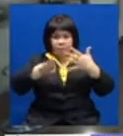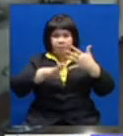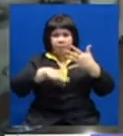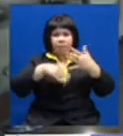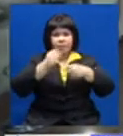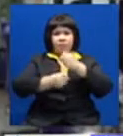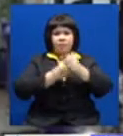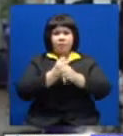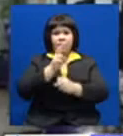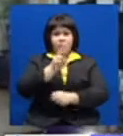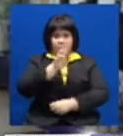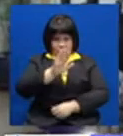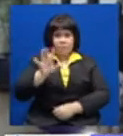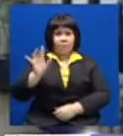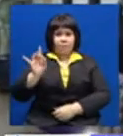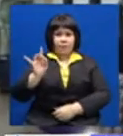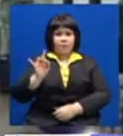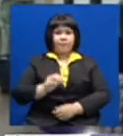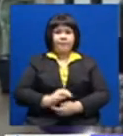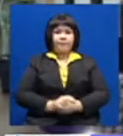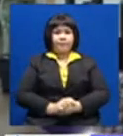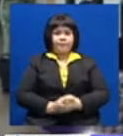2558ค่ะ